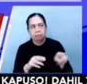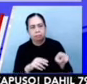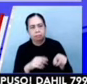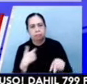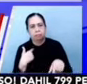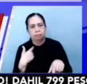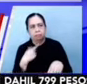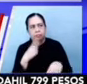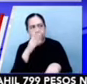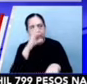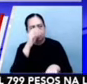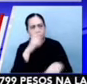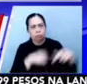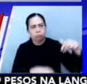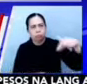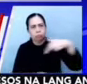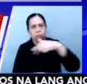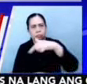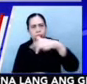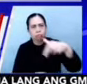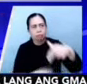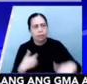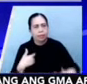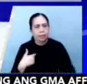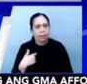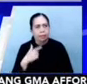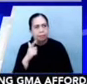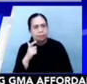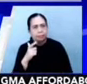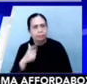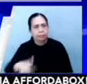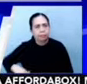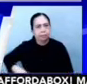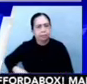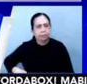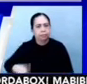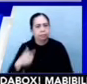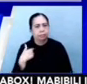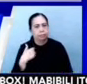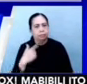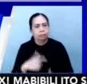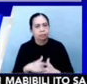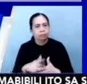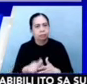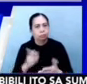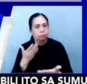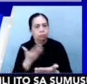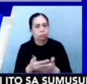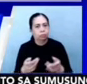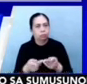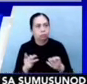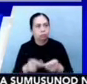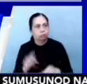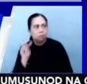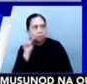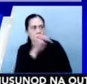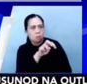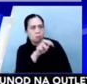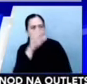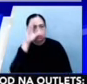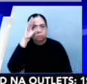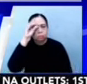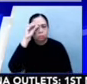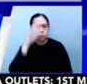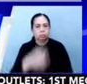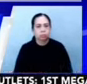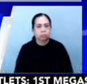na umaaligid na may bitbit na isang maiksing baril. Nung pagpunta nila sa lugar, nakita nila yung lalaki na nagtangka